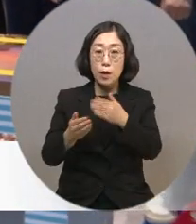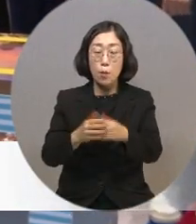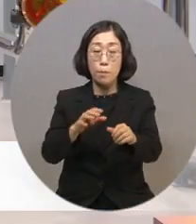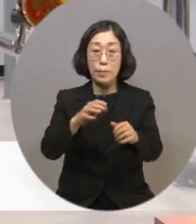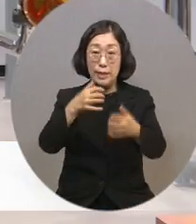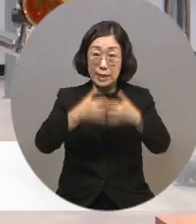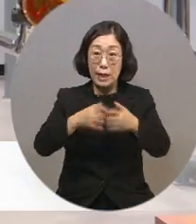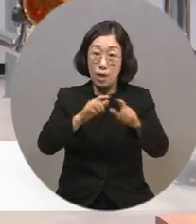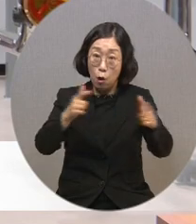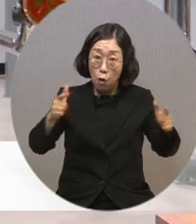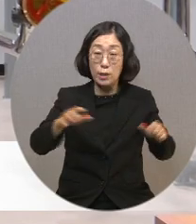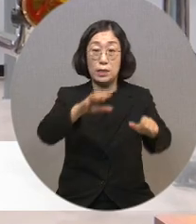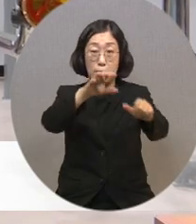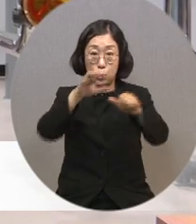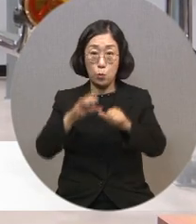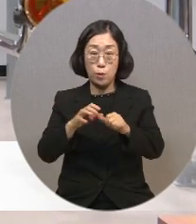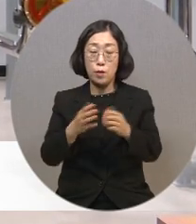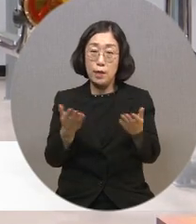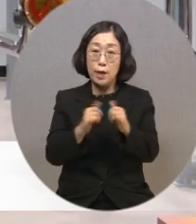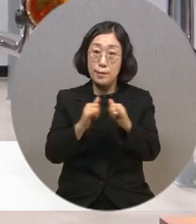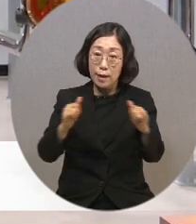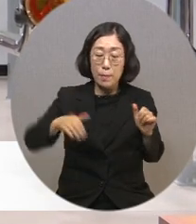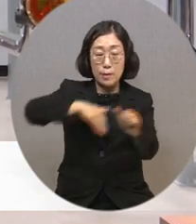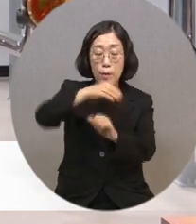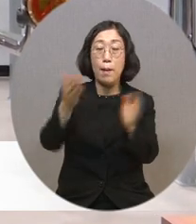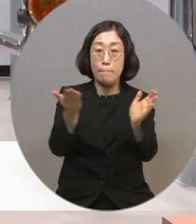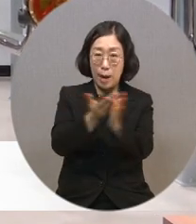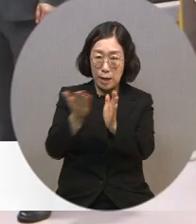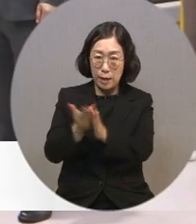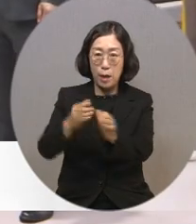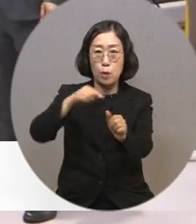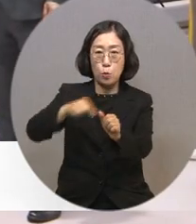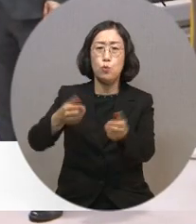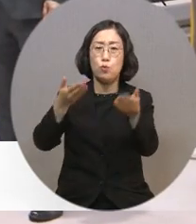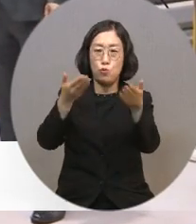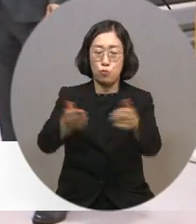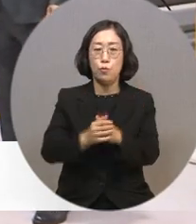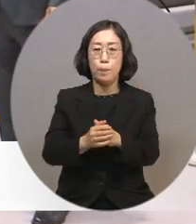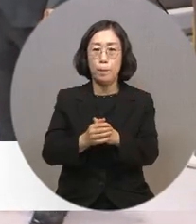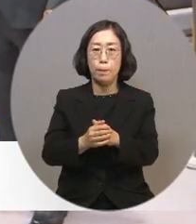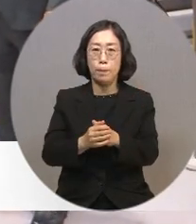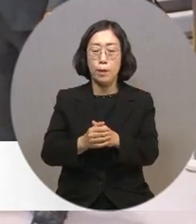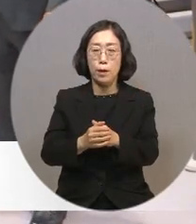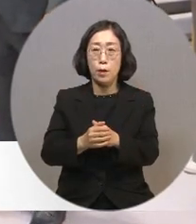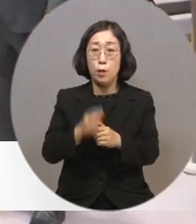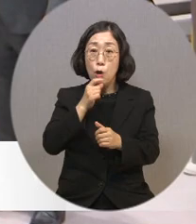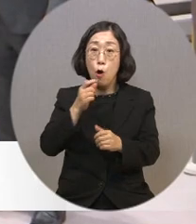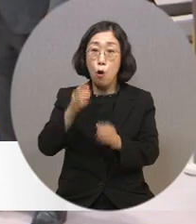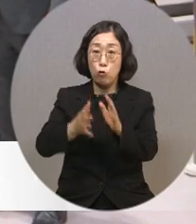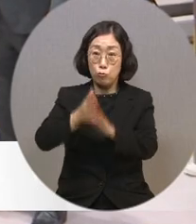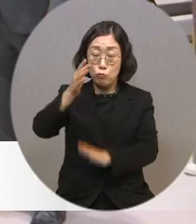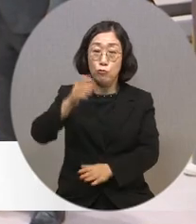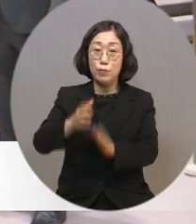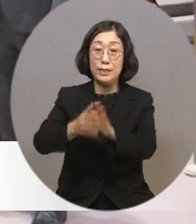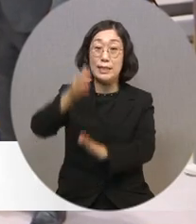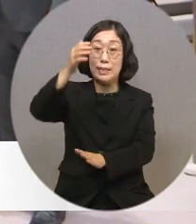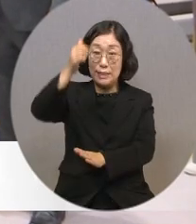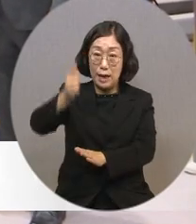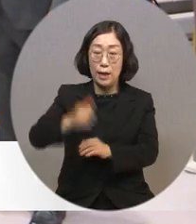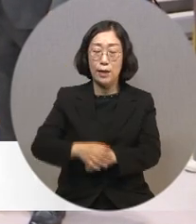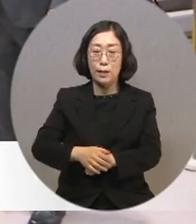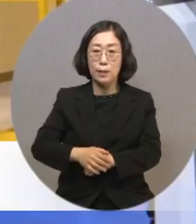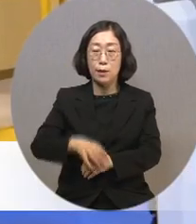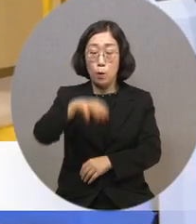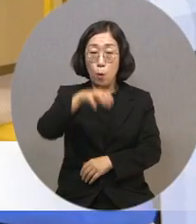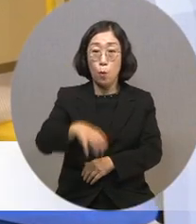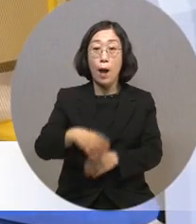활용해 현장 근로자 맞춤 교육으로 진행됩니다. 정기명 여수시장은 교육이 진행되고 있는